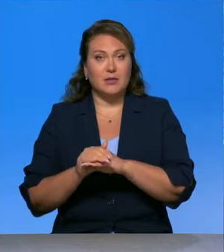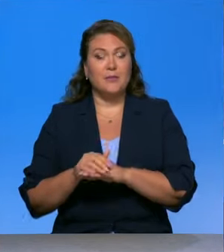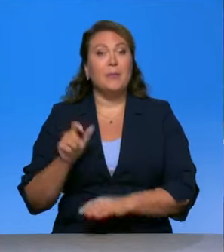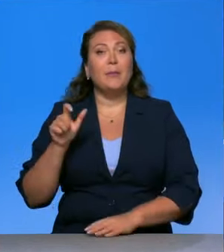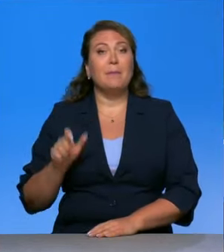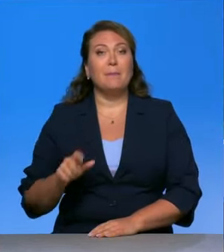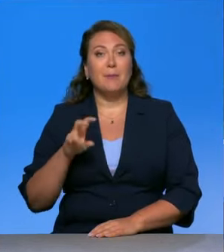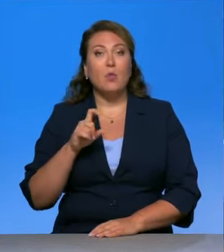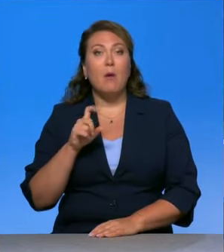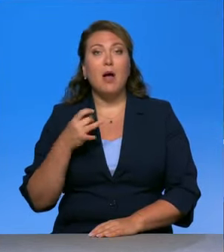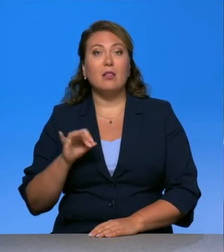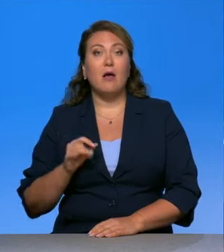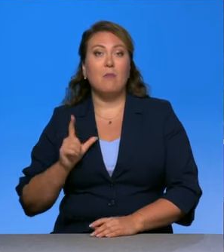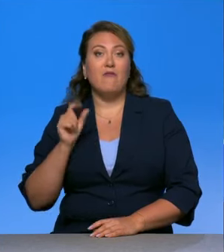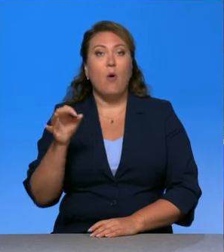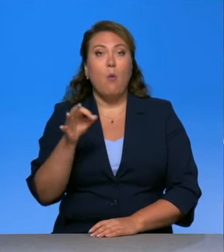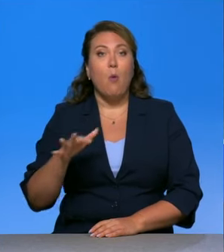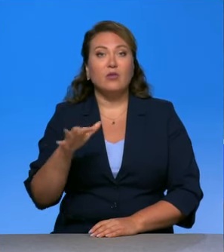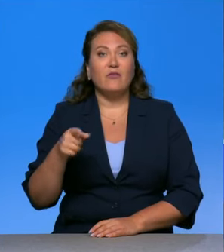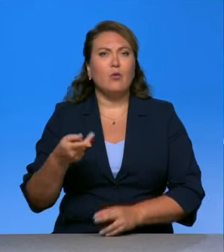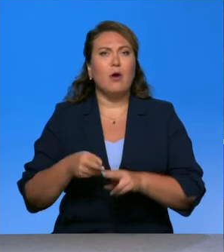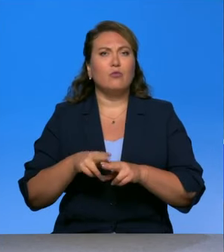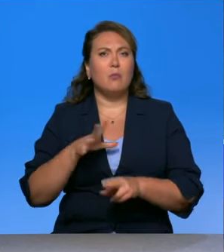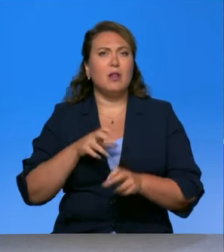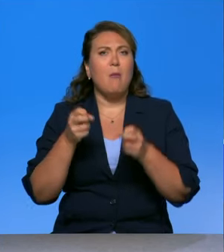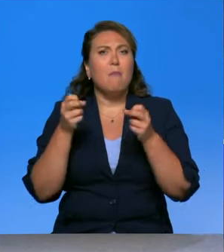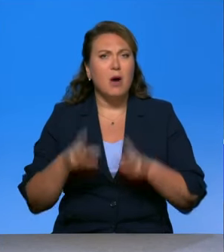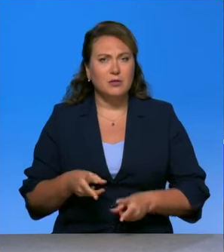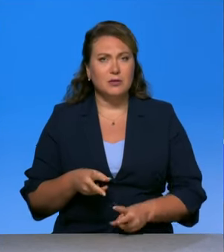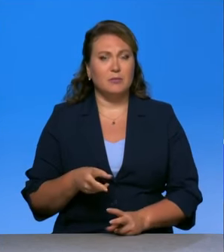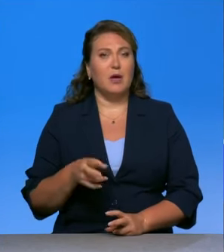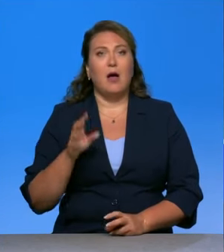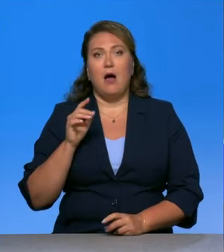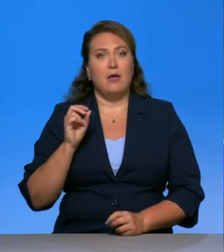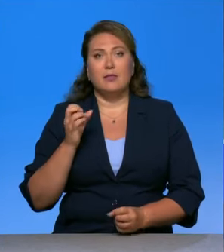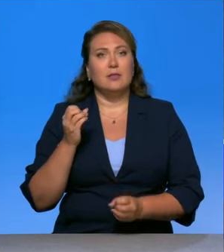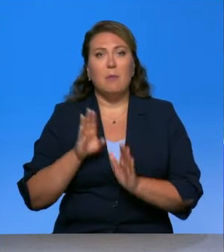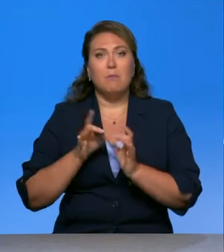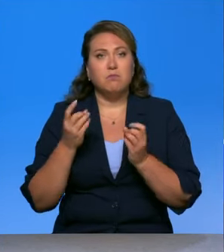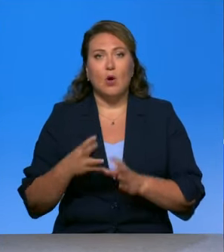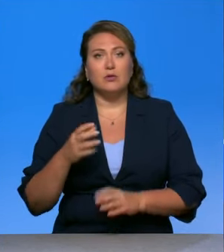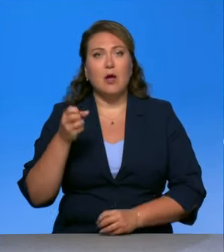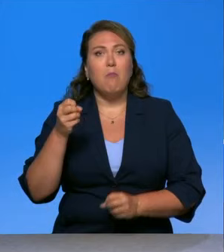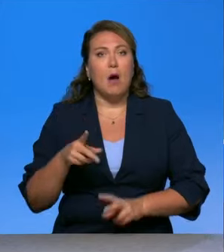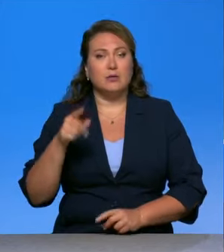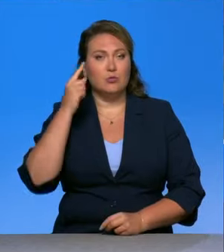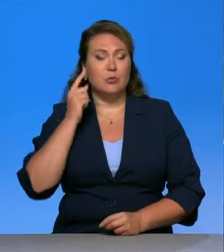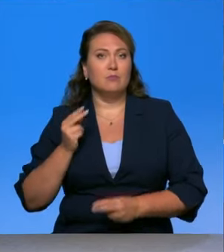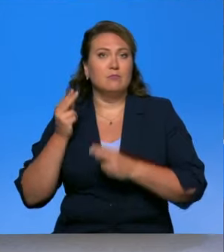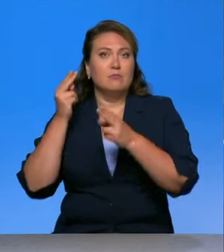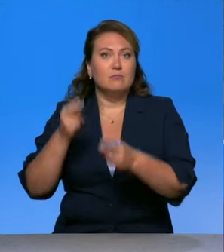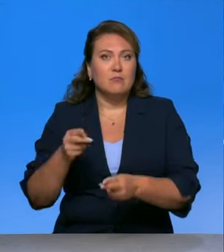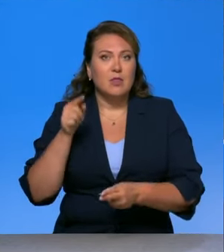остров, который считали не просто опасным, его считали, что он отправляется в последний путь. Но это вот там аборигены съели